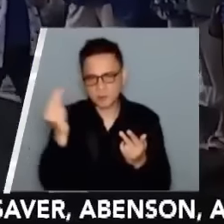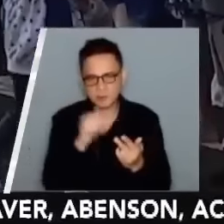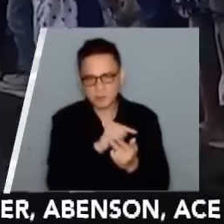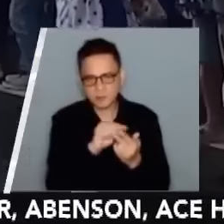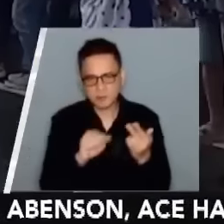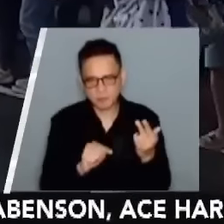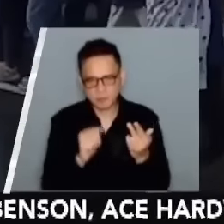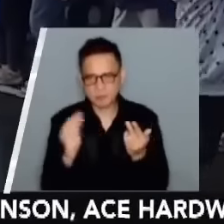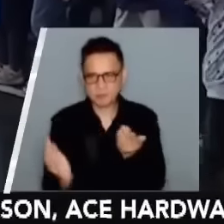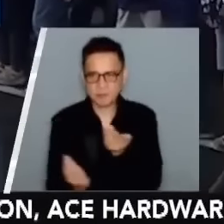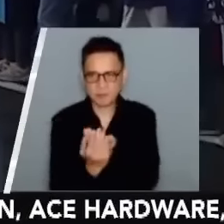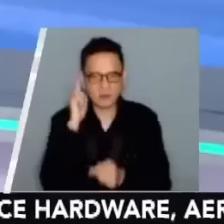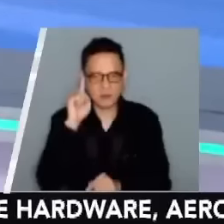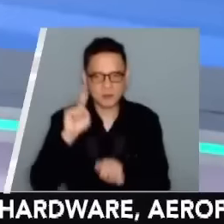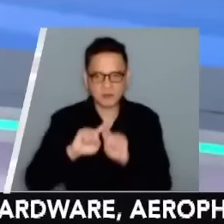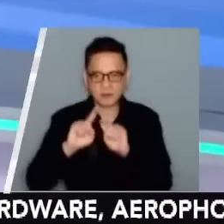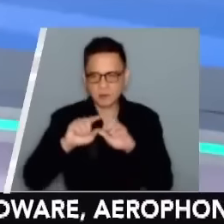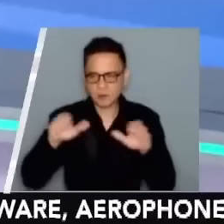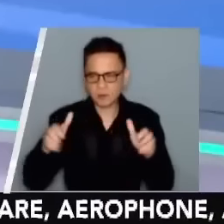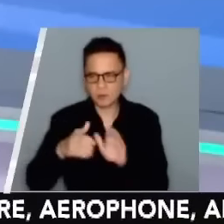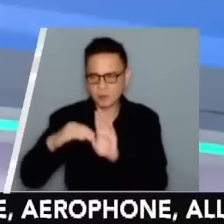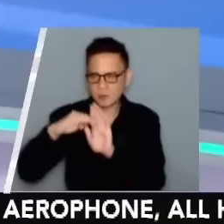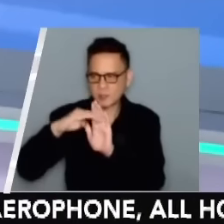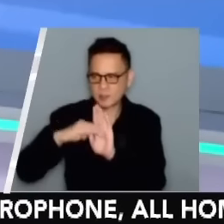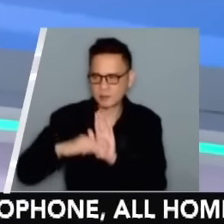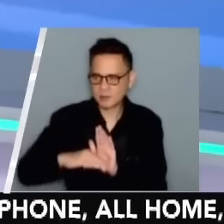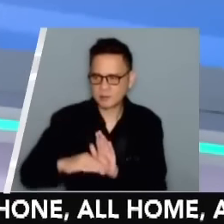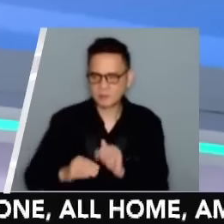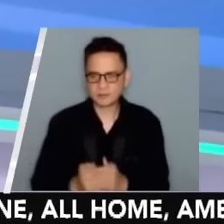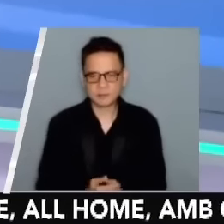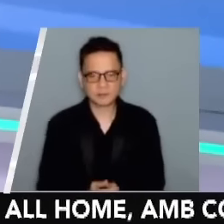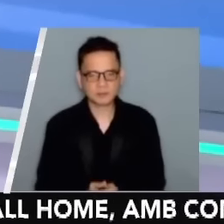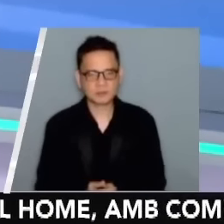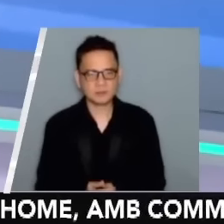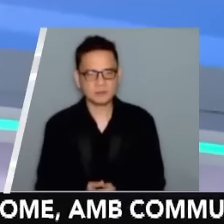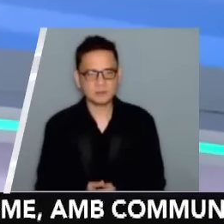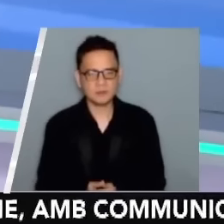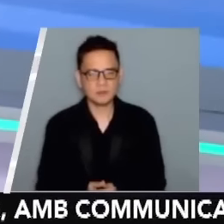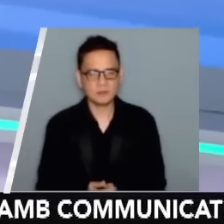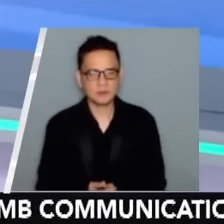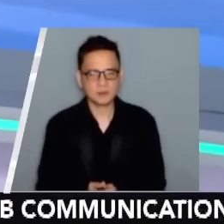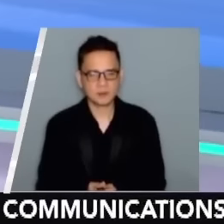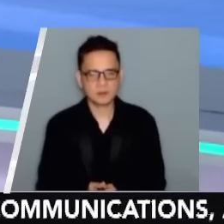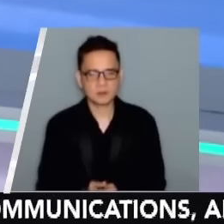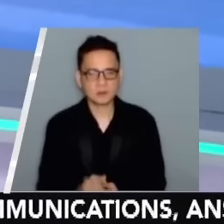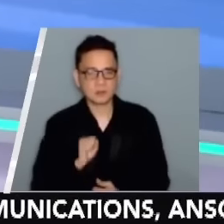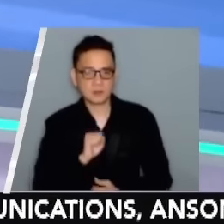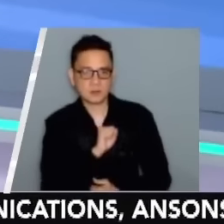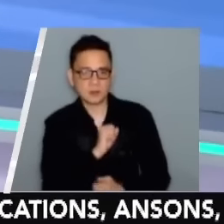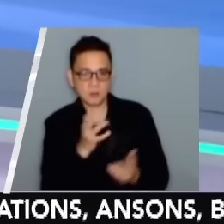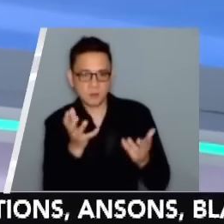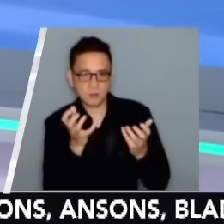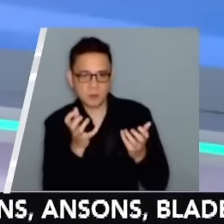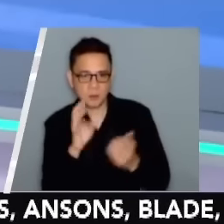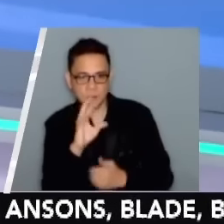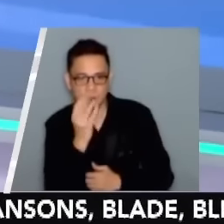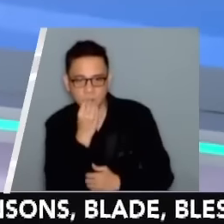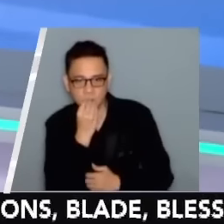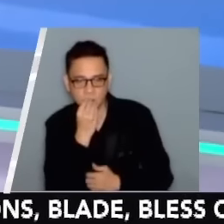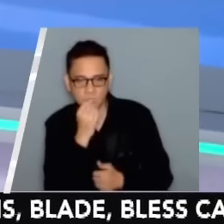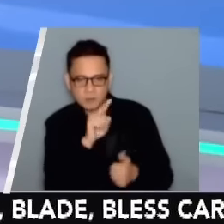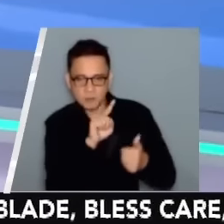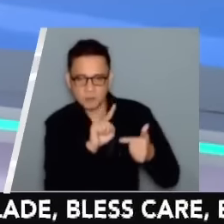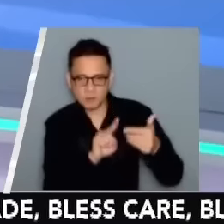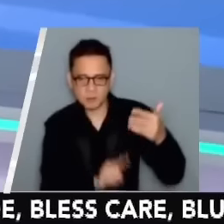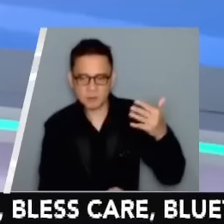party list ilan Pang gustong tumakbo bilang senador ang naghain ang kanilang kandidatura ngayong day 7 ng